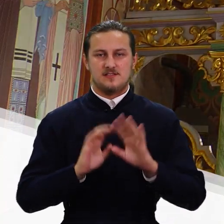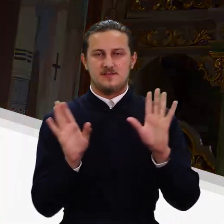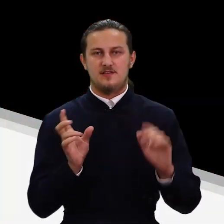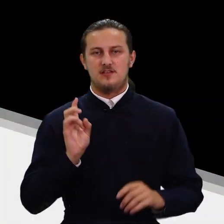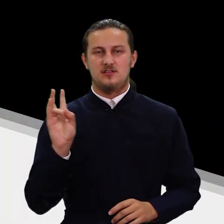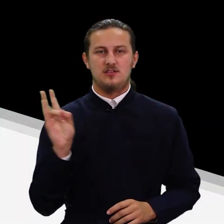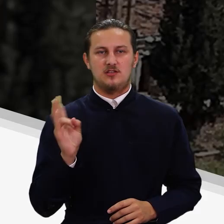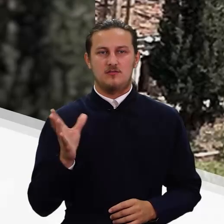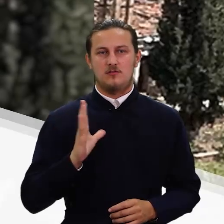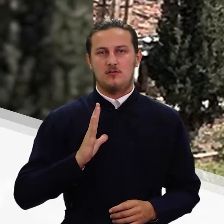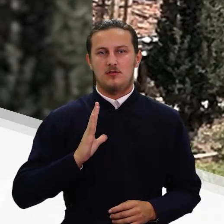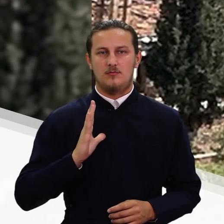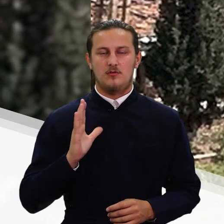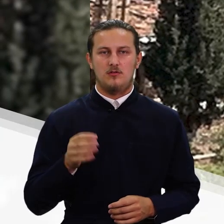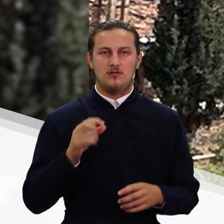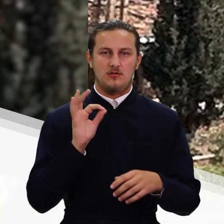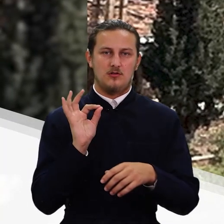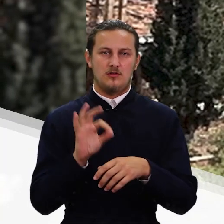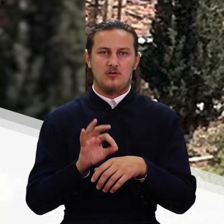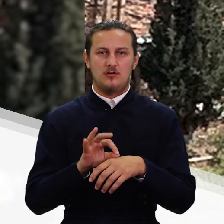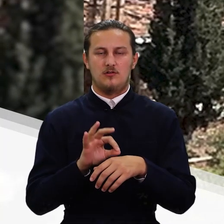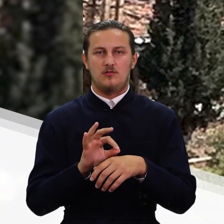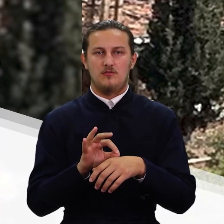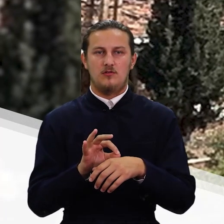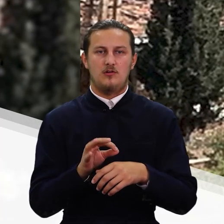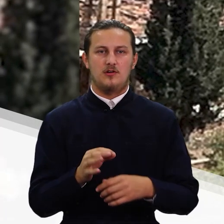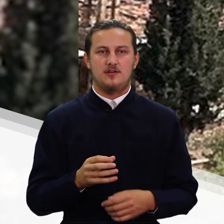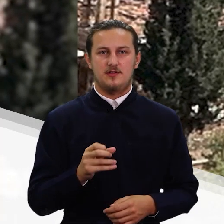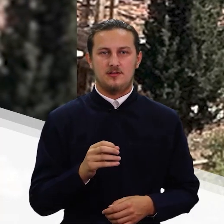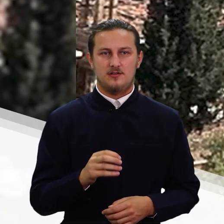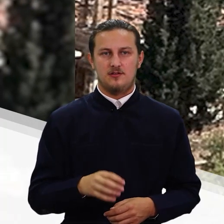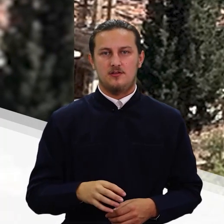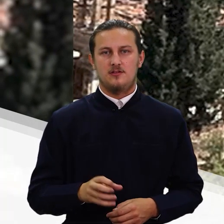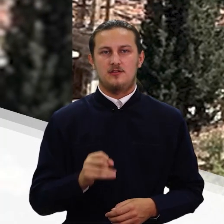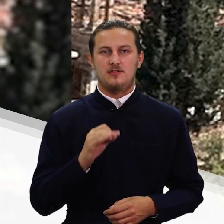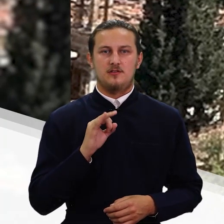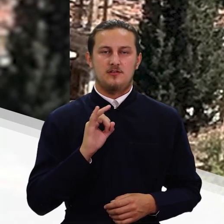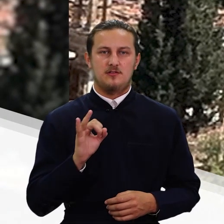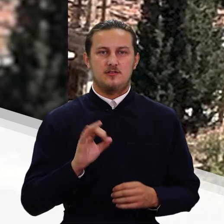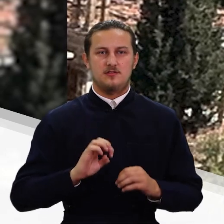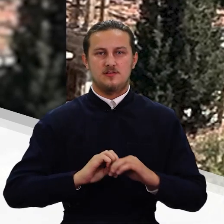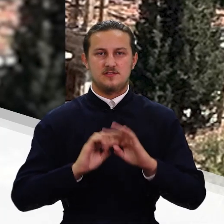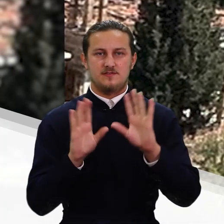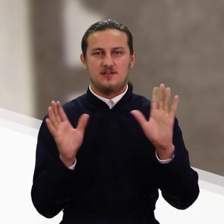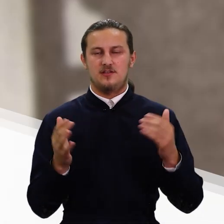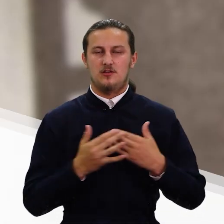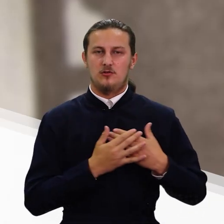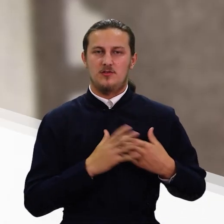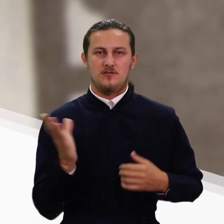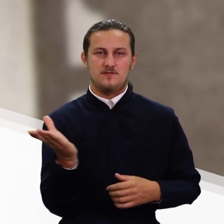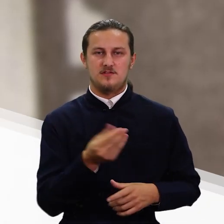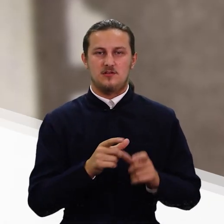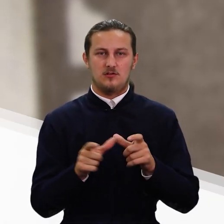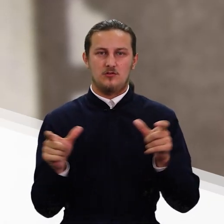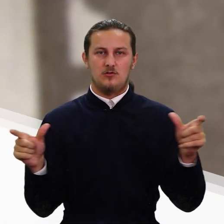карантинними засобами. Хворих людей відсилали на острів Хіос в Греції. Попри зневагу, святий любив усіх людей,